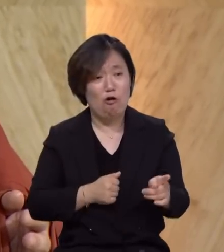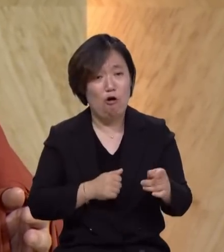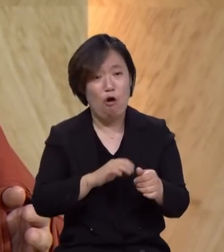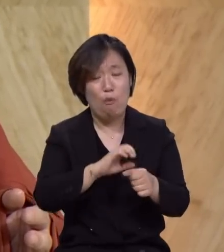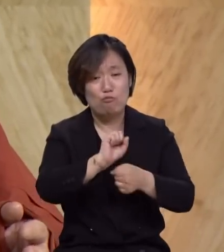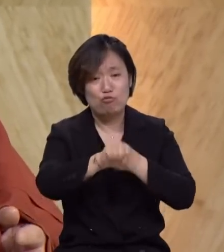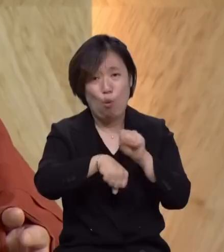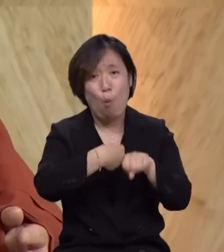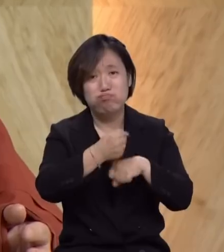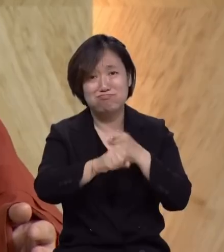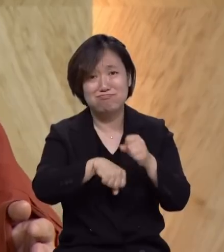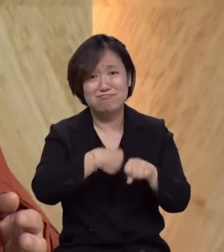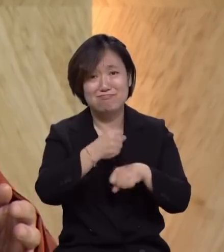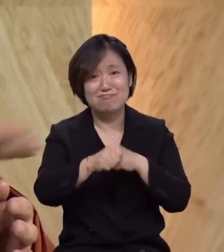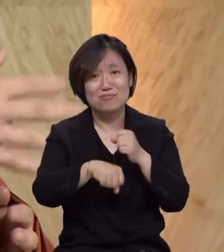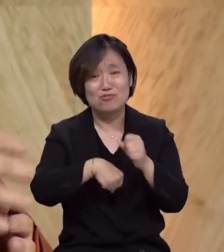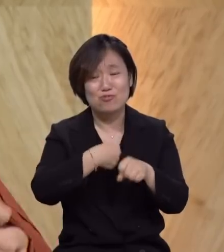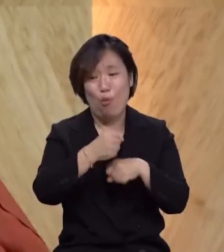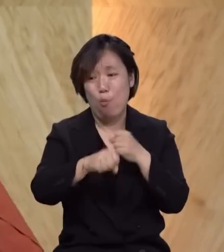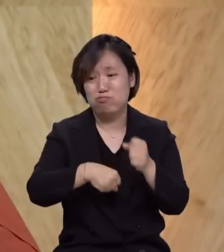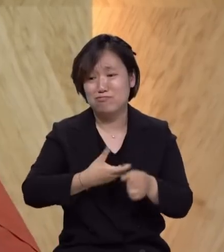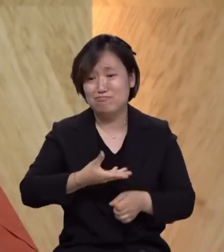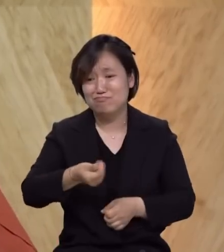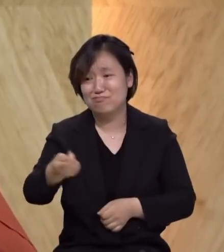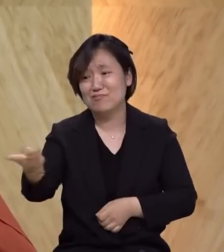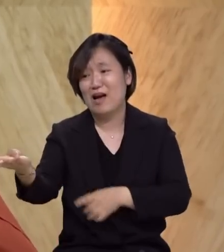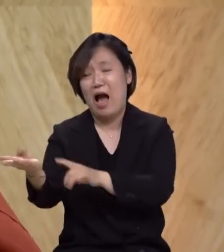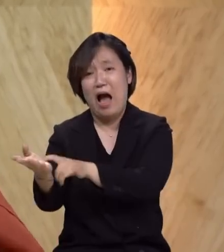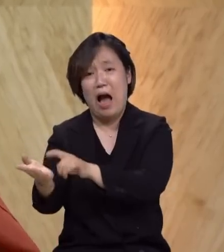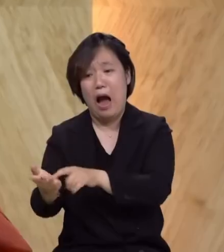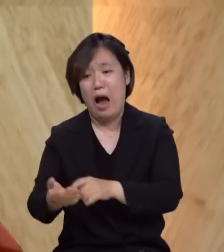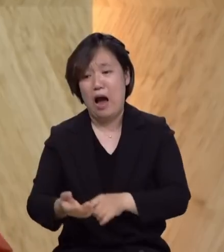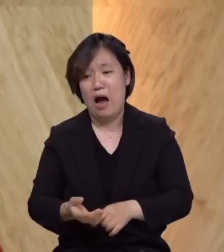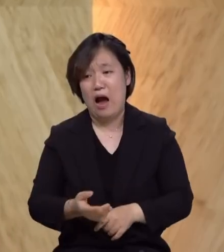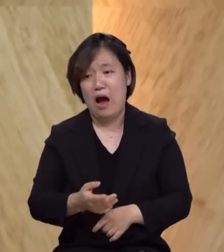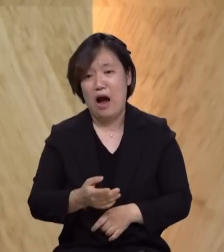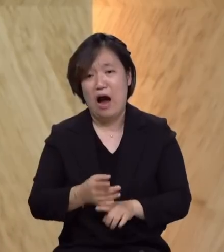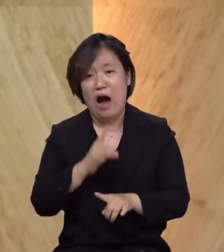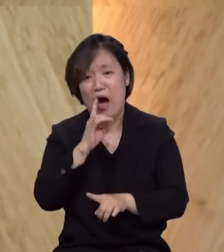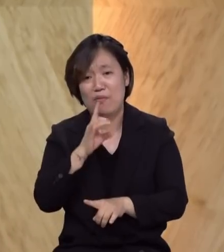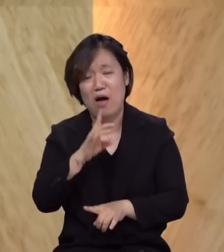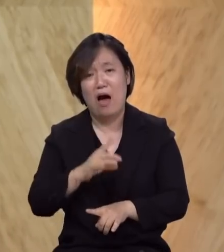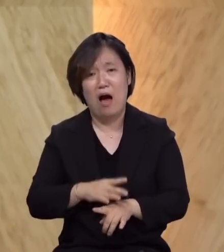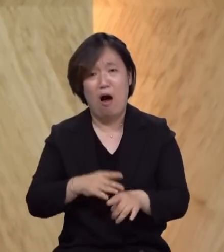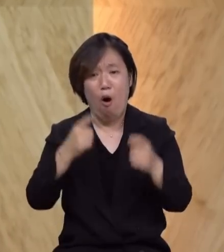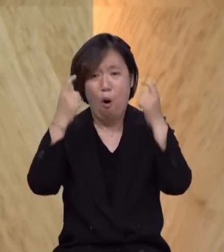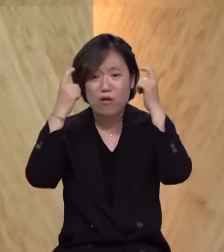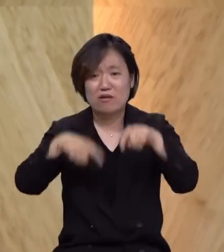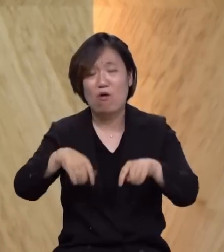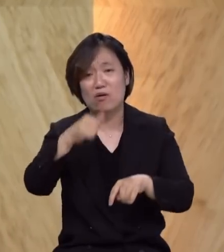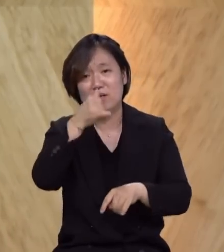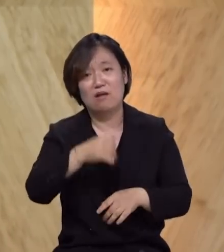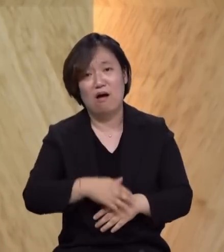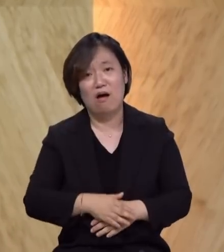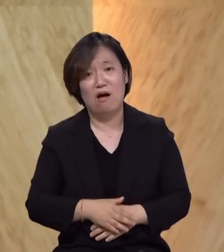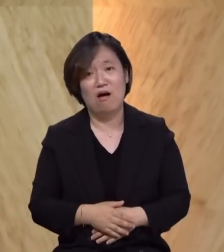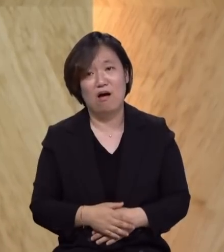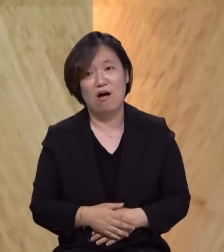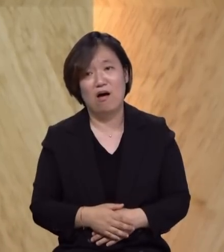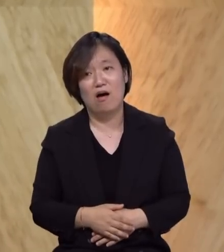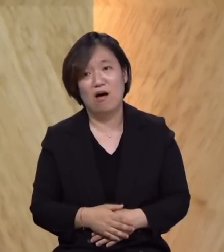금지되어져 있는 어종을 풀어줘서 방생을 한다거나 이런 것도 다 어리석은 거예요 속하는 것이 되겠죠